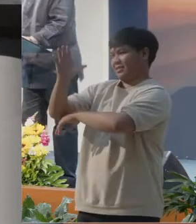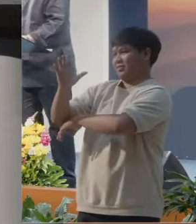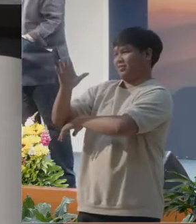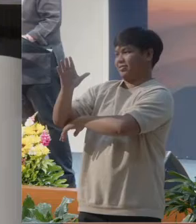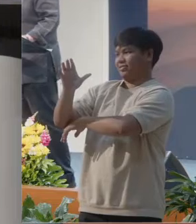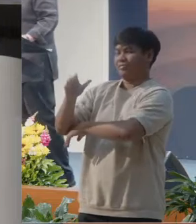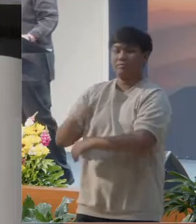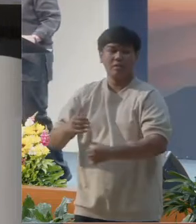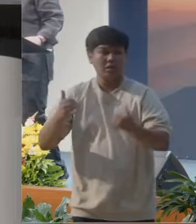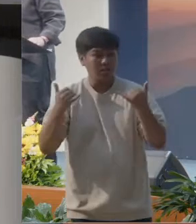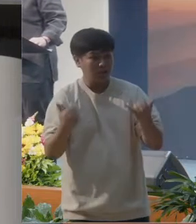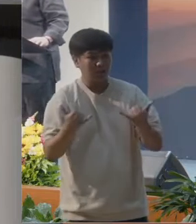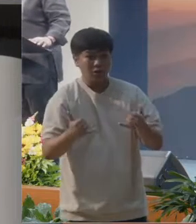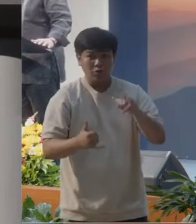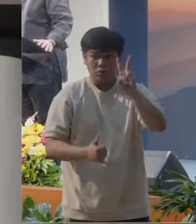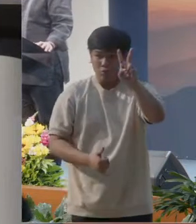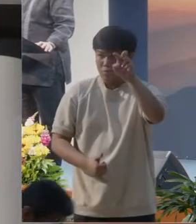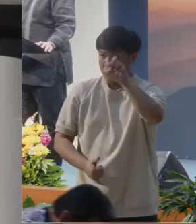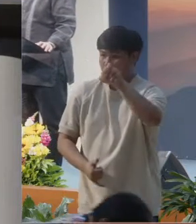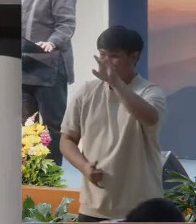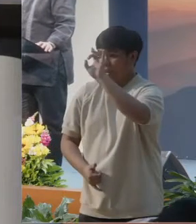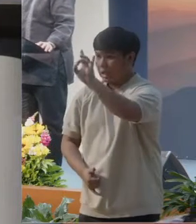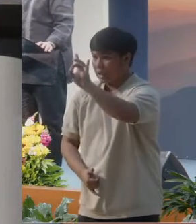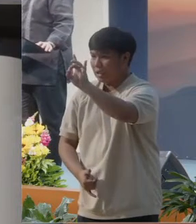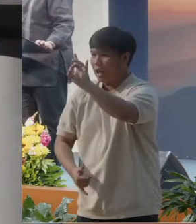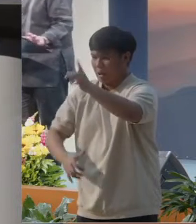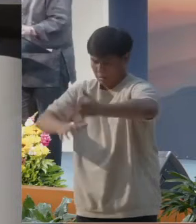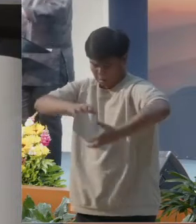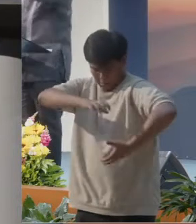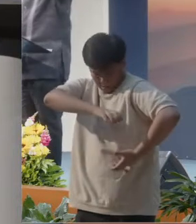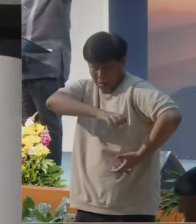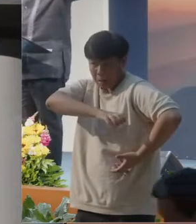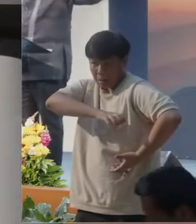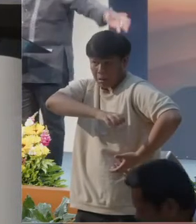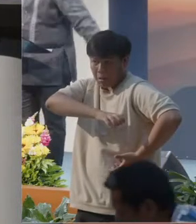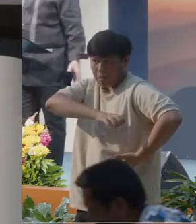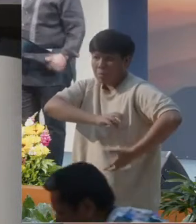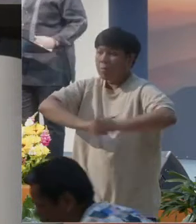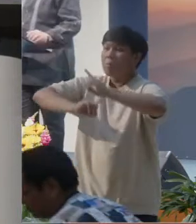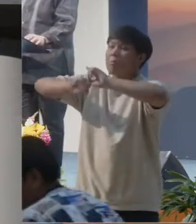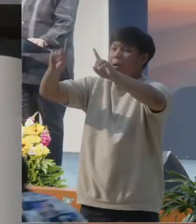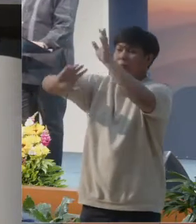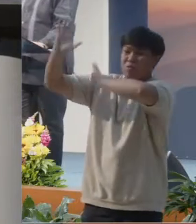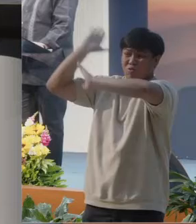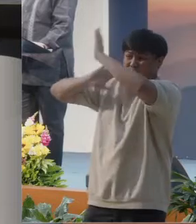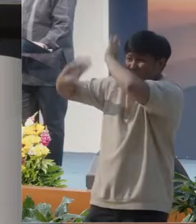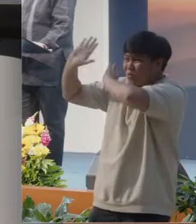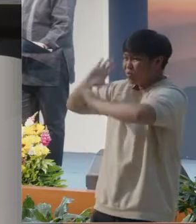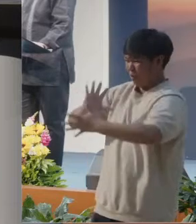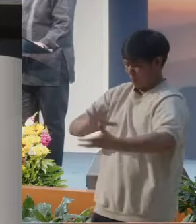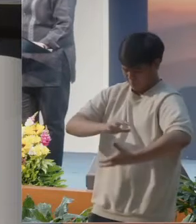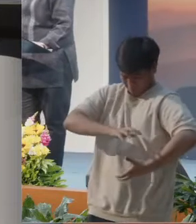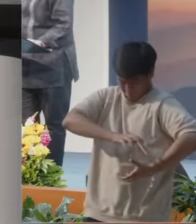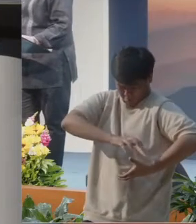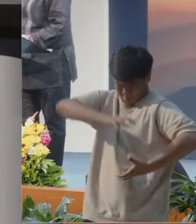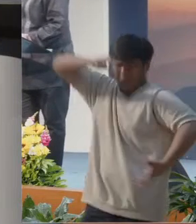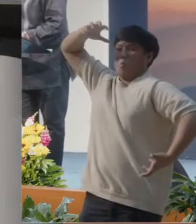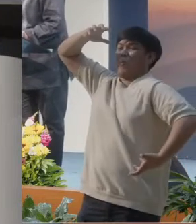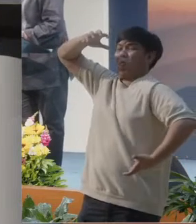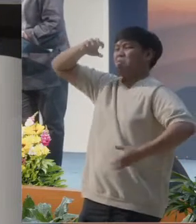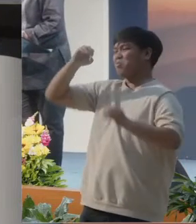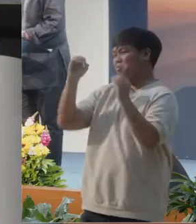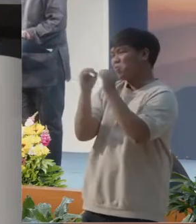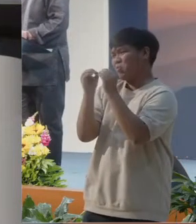ngayon pa lamang po yung 2.8 million pesos, malaki na. Di lalo pa, di hamak na mas malaki yun sa panahon na yun.